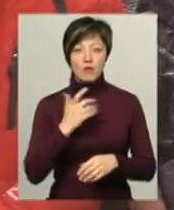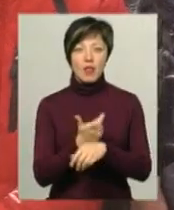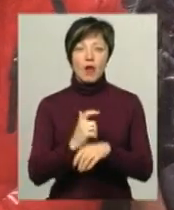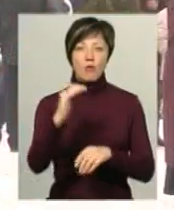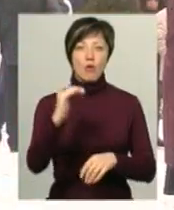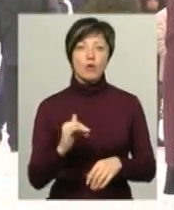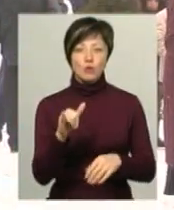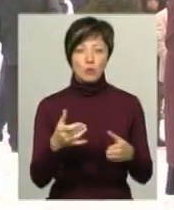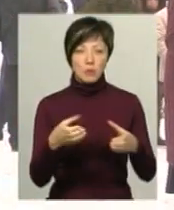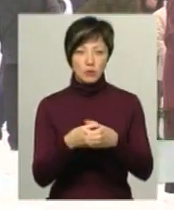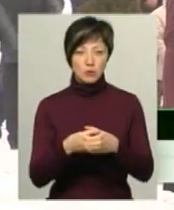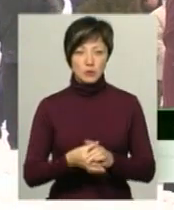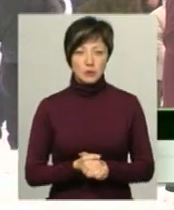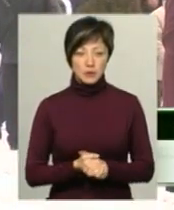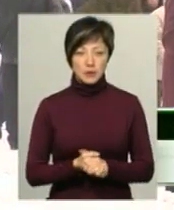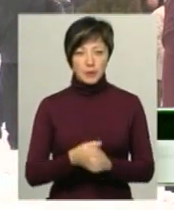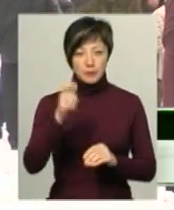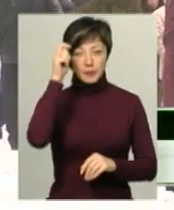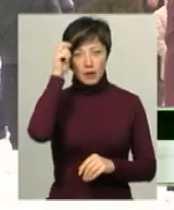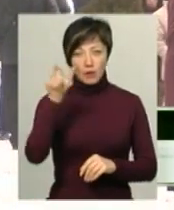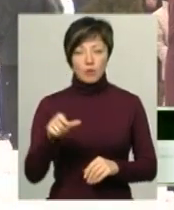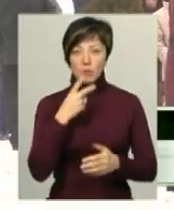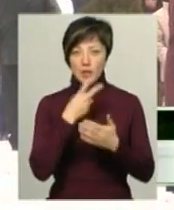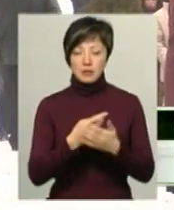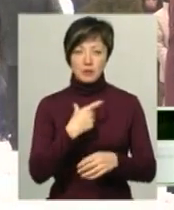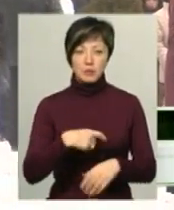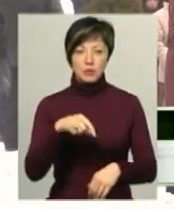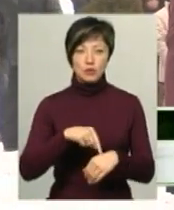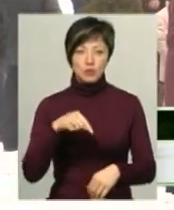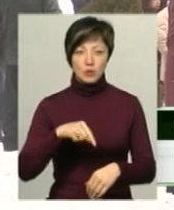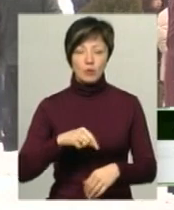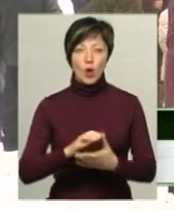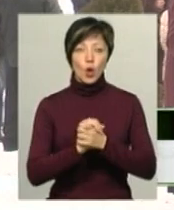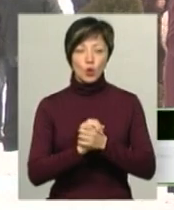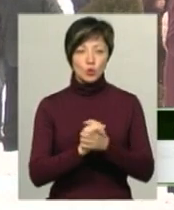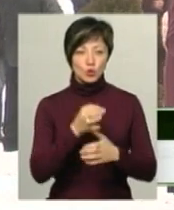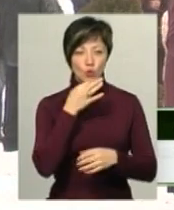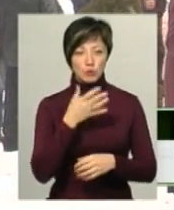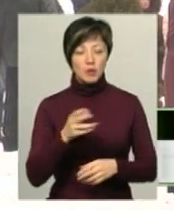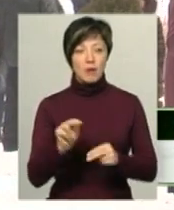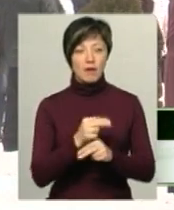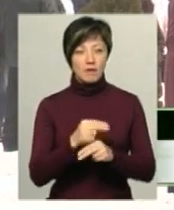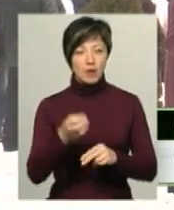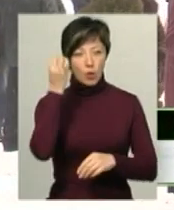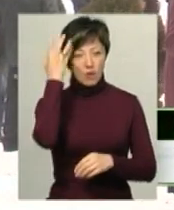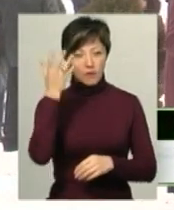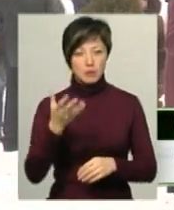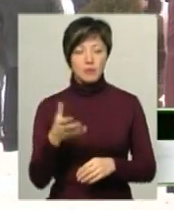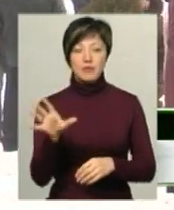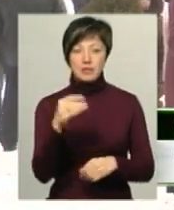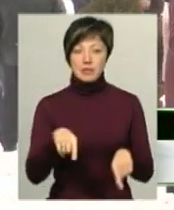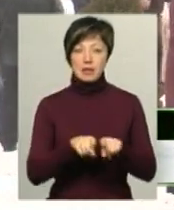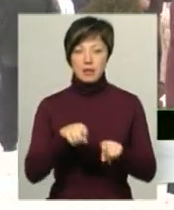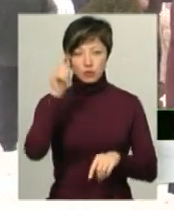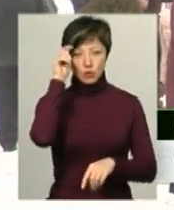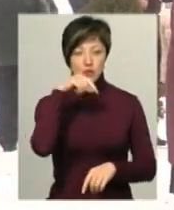у підрозділі. Хлопець показав себе чуйним, дружелюбним, вихованим. Ось всі такі